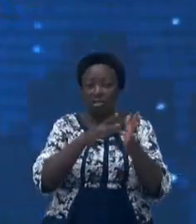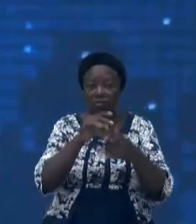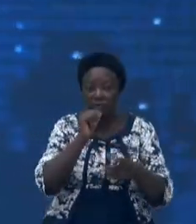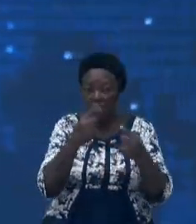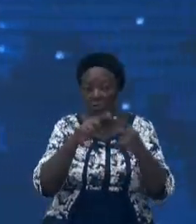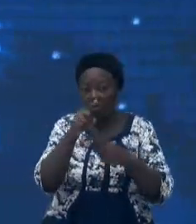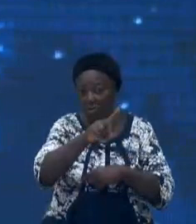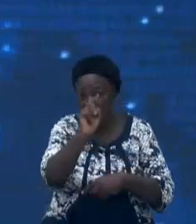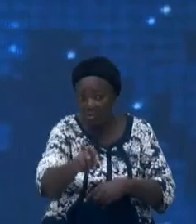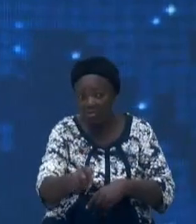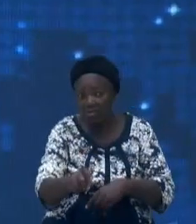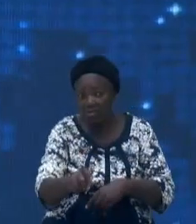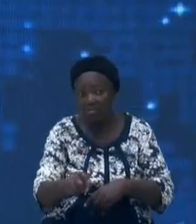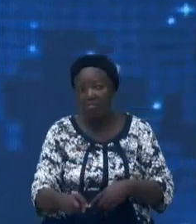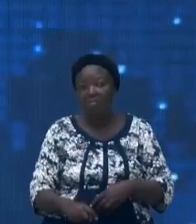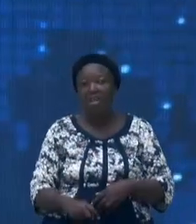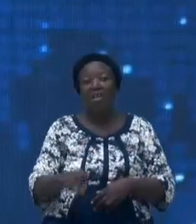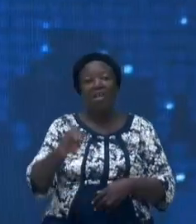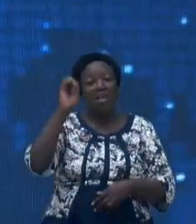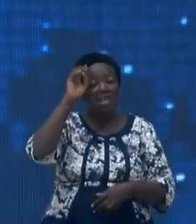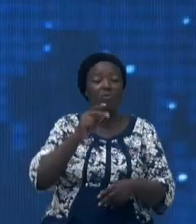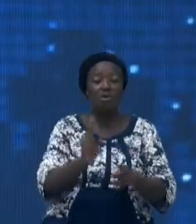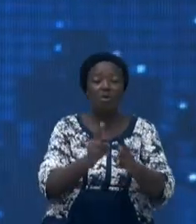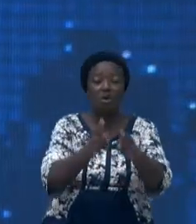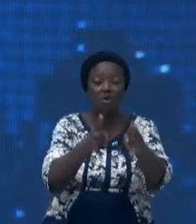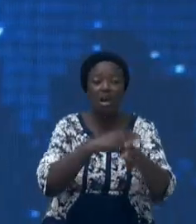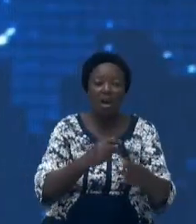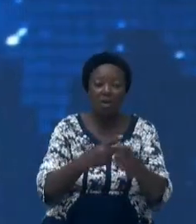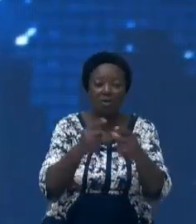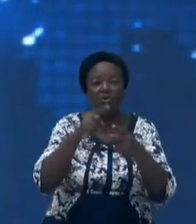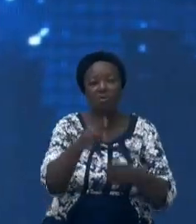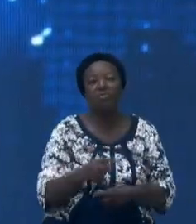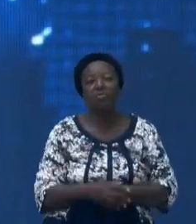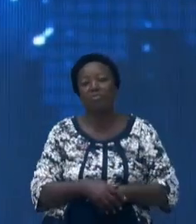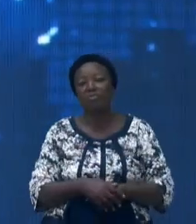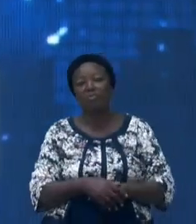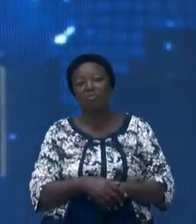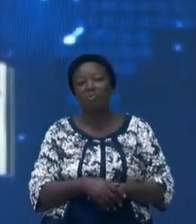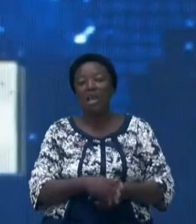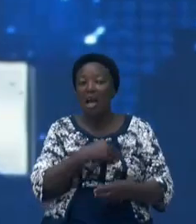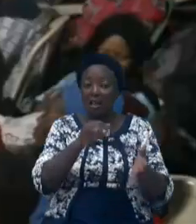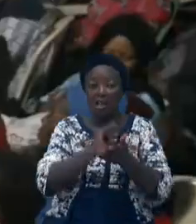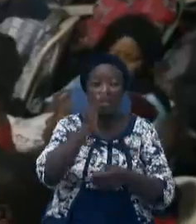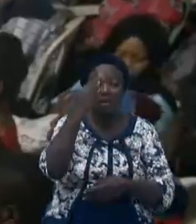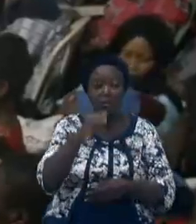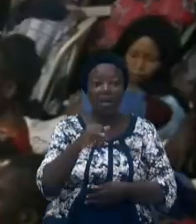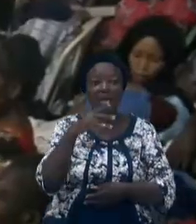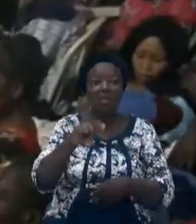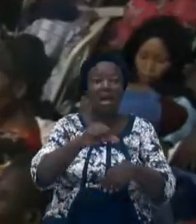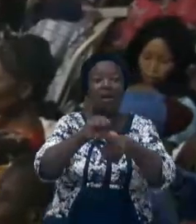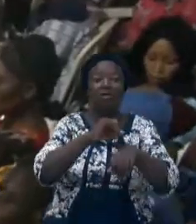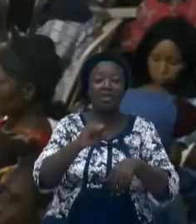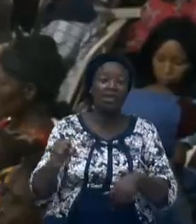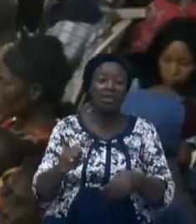ciel est atteint se balade et jésus christ ne va pas venir et toi non il va se précipiter venir